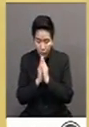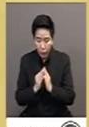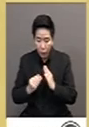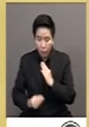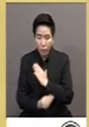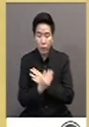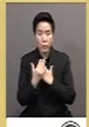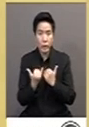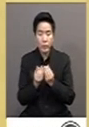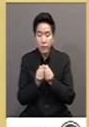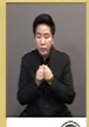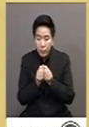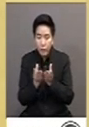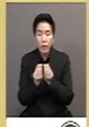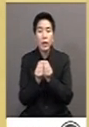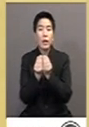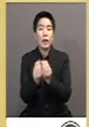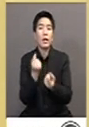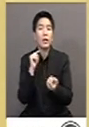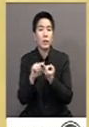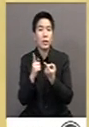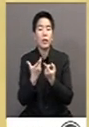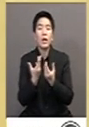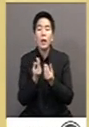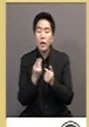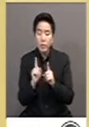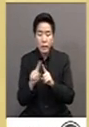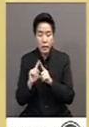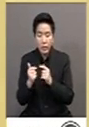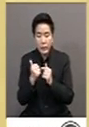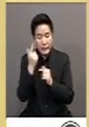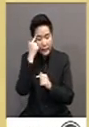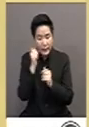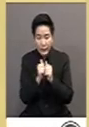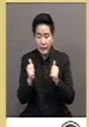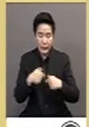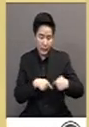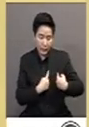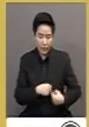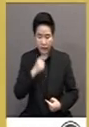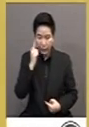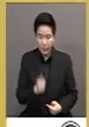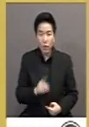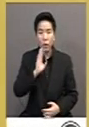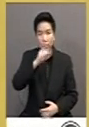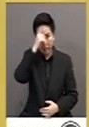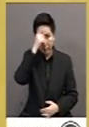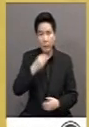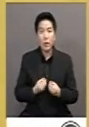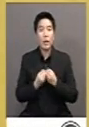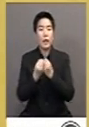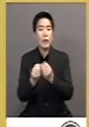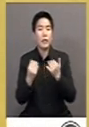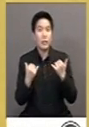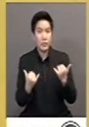กาสถวายพระพรชัยมงคลและอำนวยพรพร้อมความปรารถนาดีอย่างจริงใจมายังใต้ฝ่าละอองธุลีพระบ